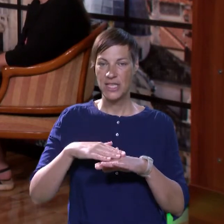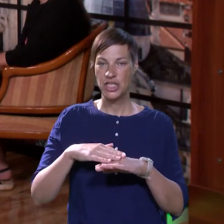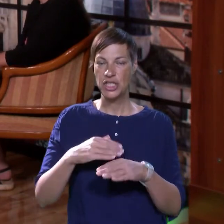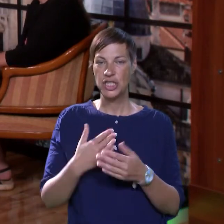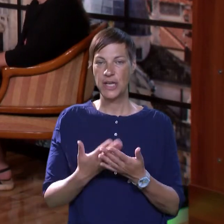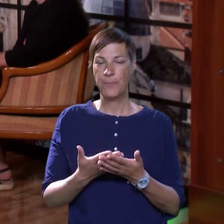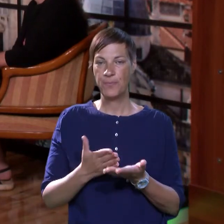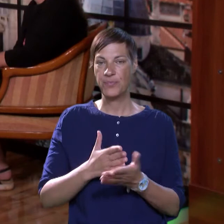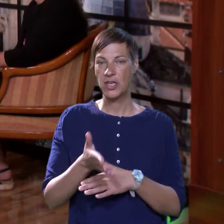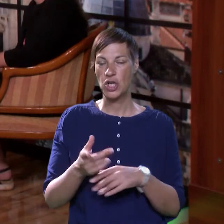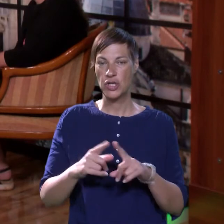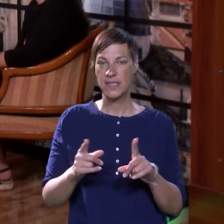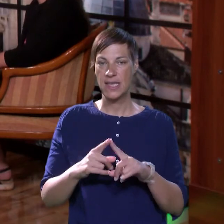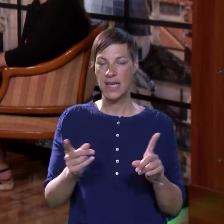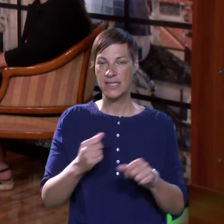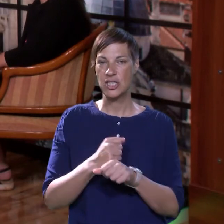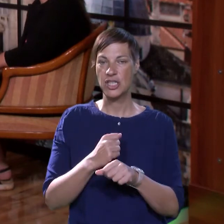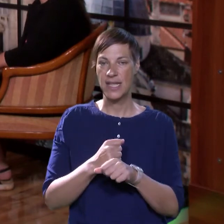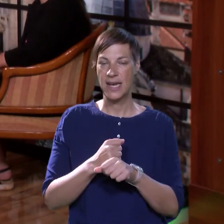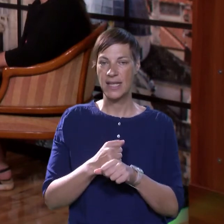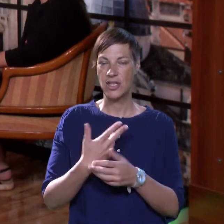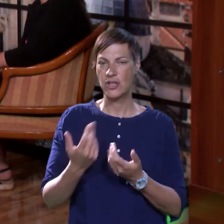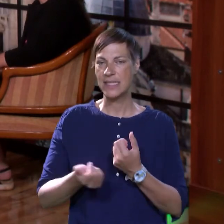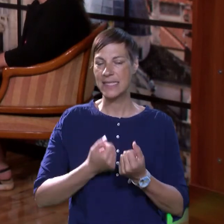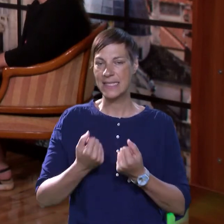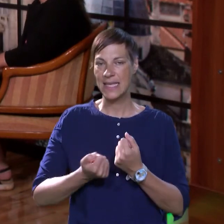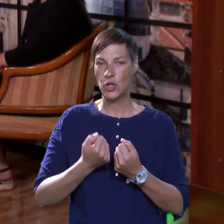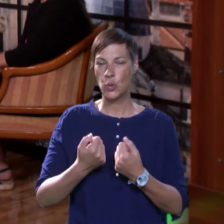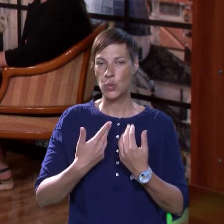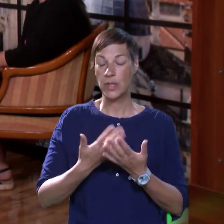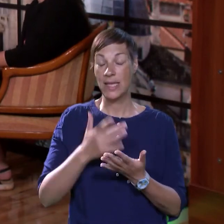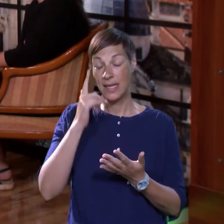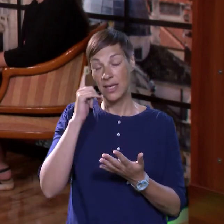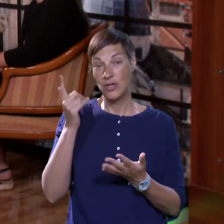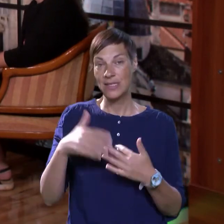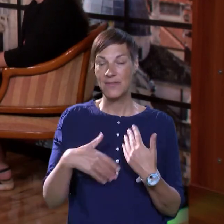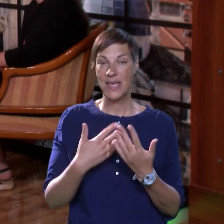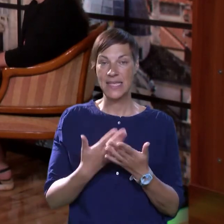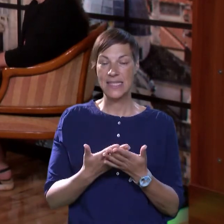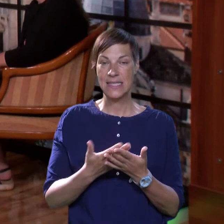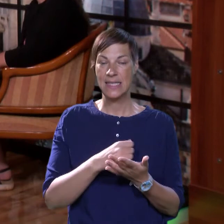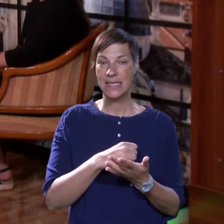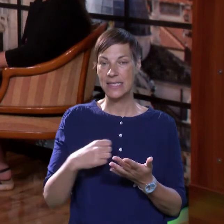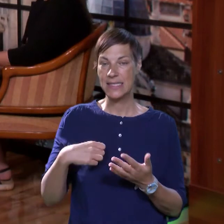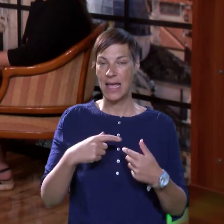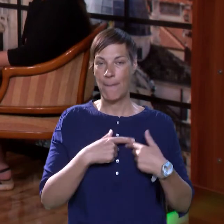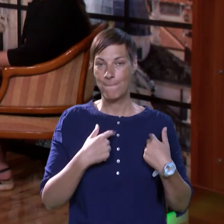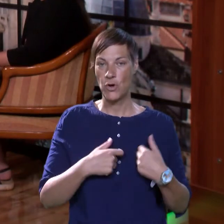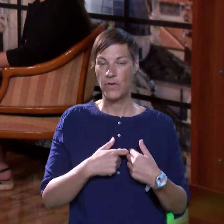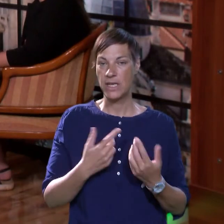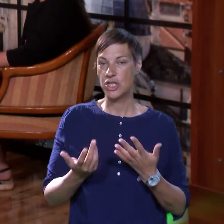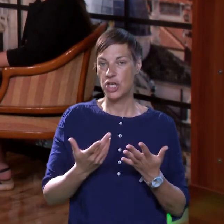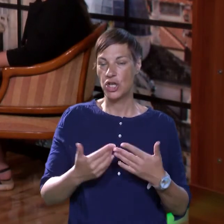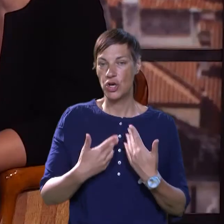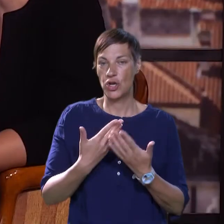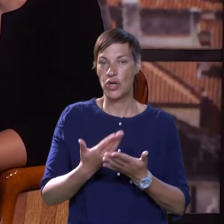više. Kroz različite radionice nekako se trudite i osvijestiti samo volonterstvo, što